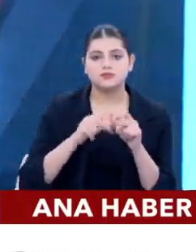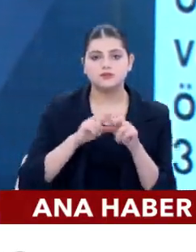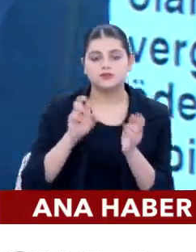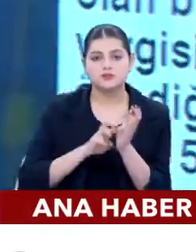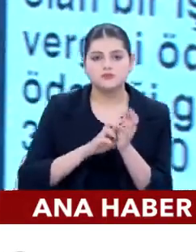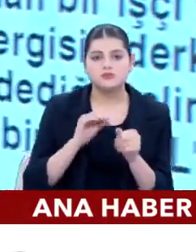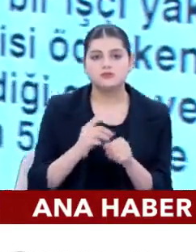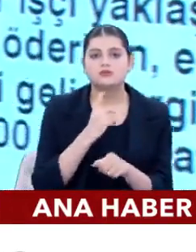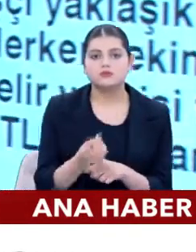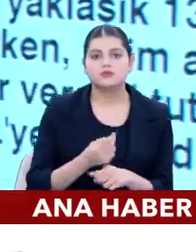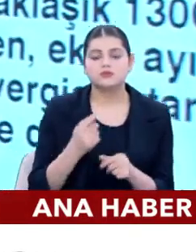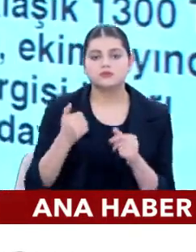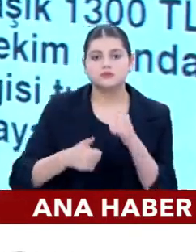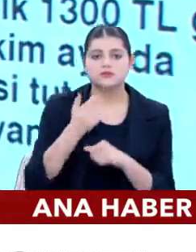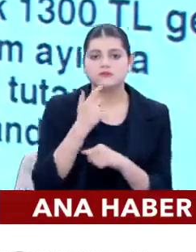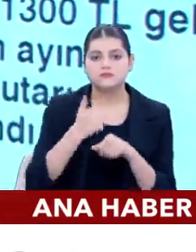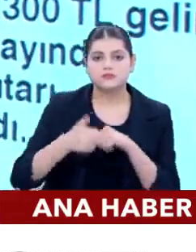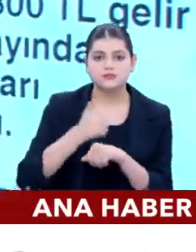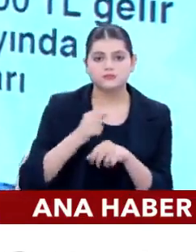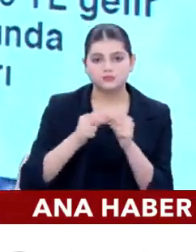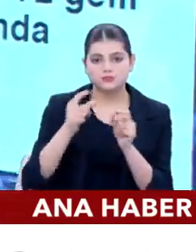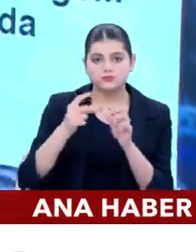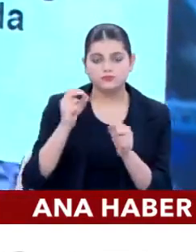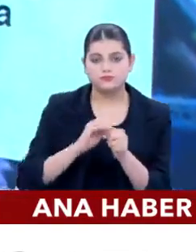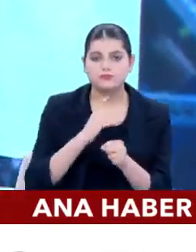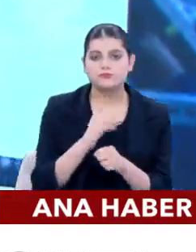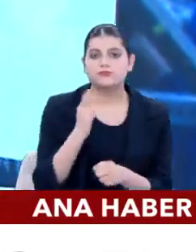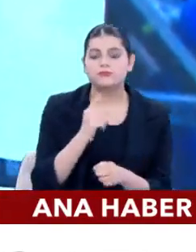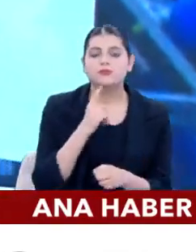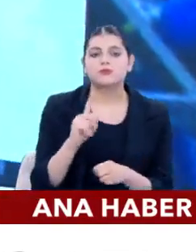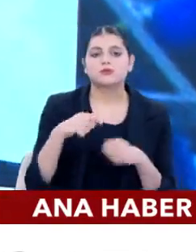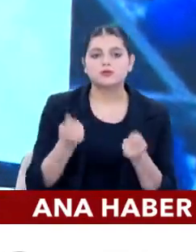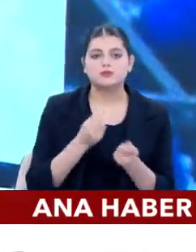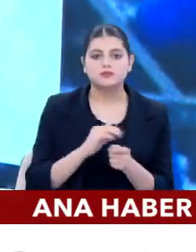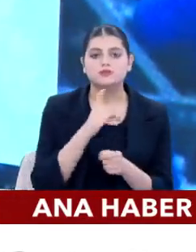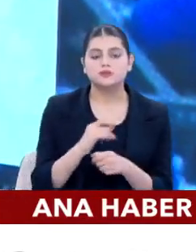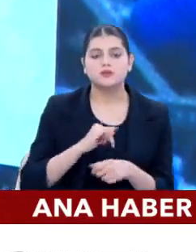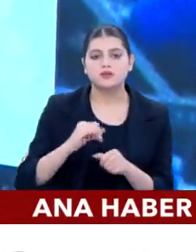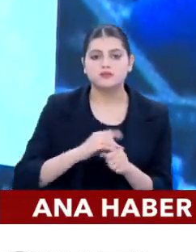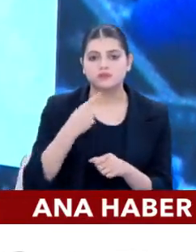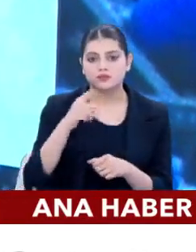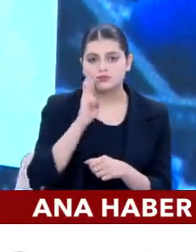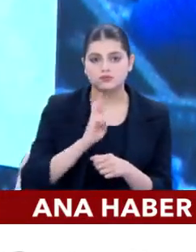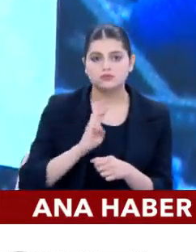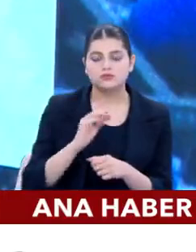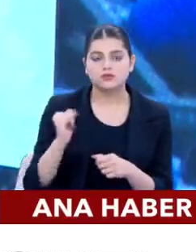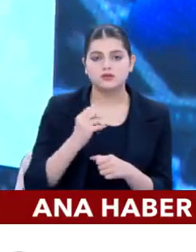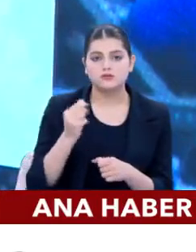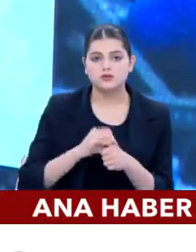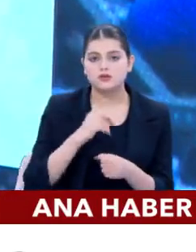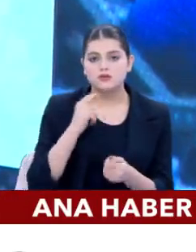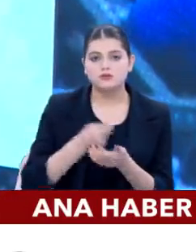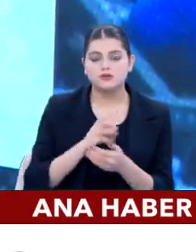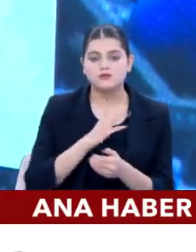raporuna göre sene başında brit ücreti 202.000 olan bir işçi yaklaşık 00 T gelir vergisi